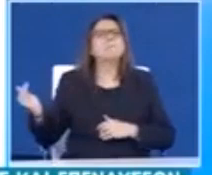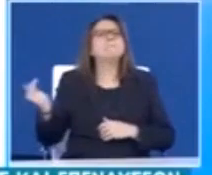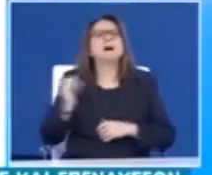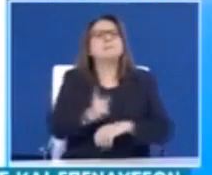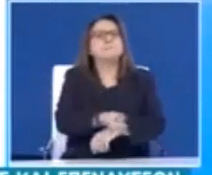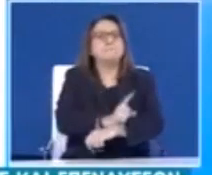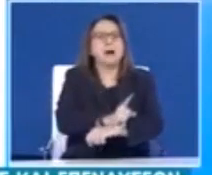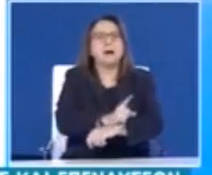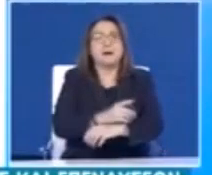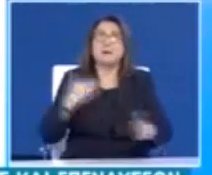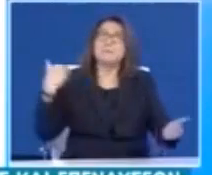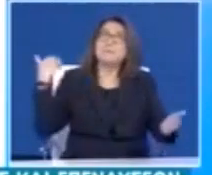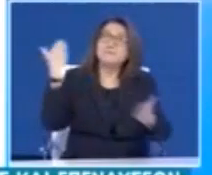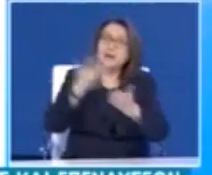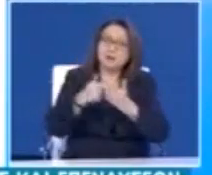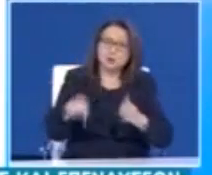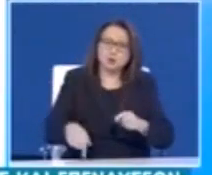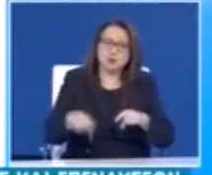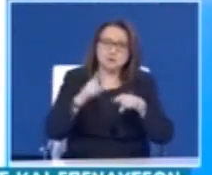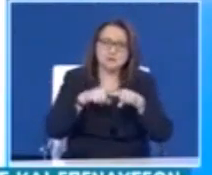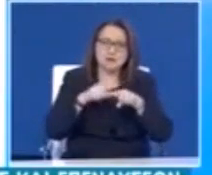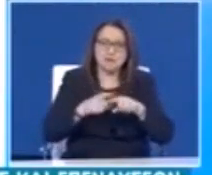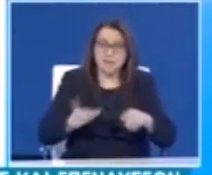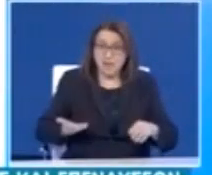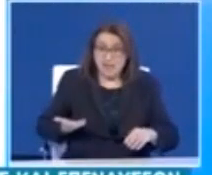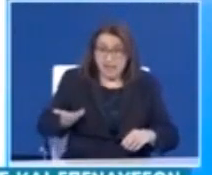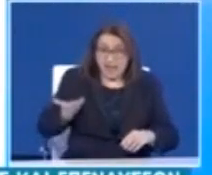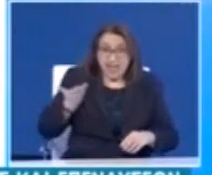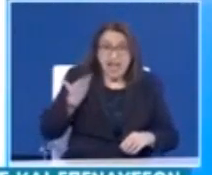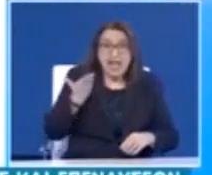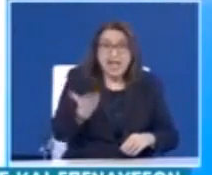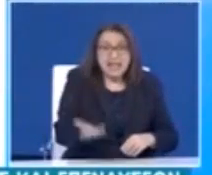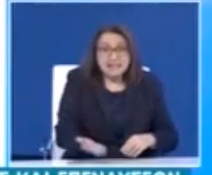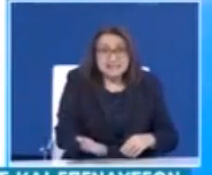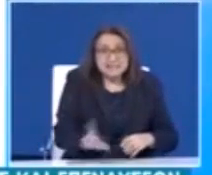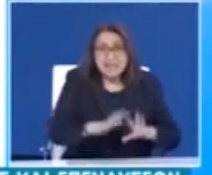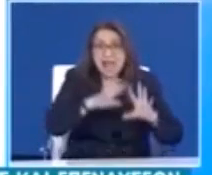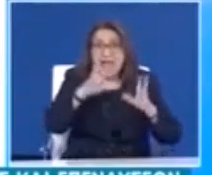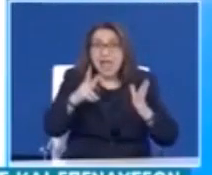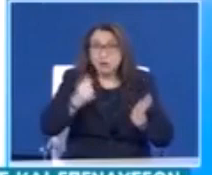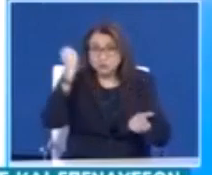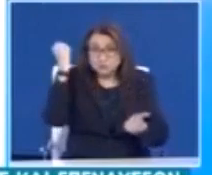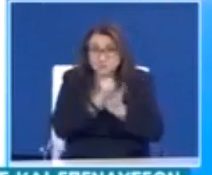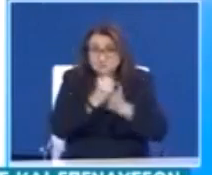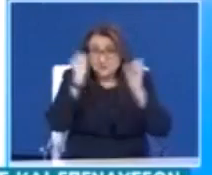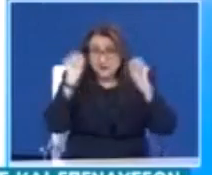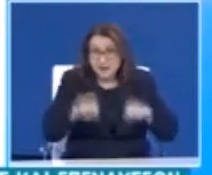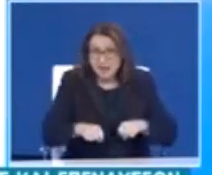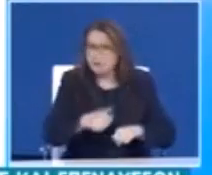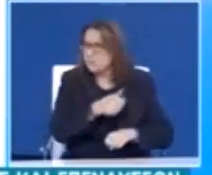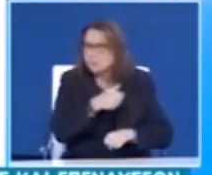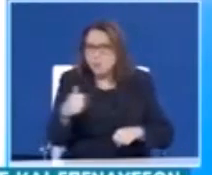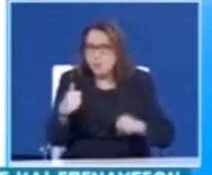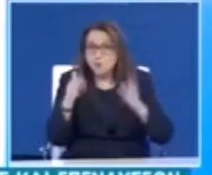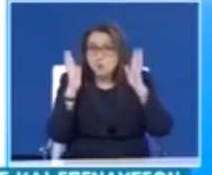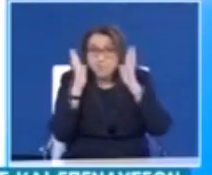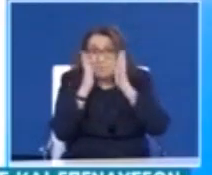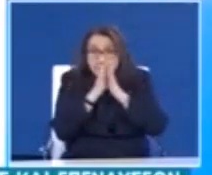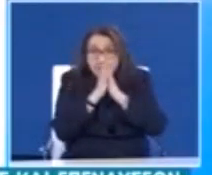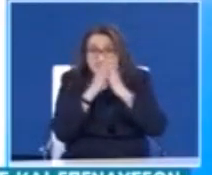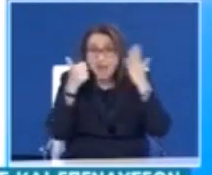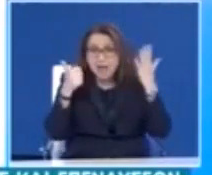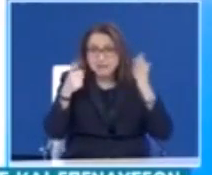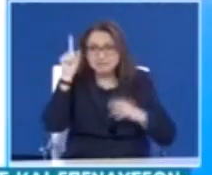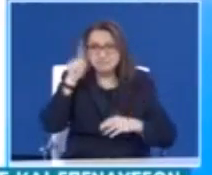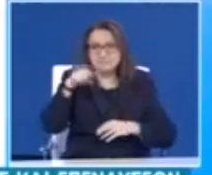ελληνικό κράτος. Από την υποβολή της αίτησης μέχρι την ολοκλήρωση της διαδικασίας χρειάστηκαν μόλις 16 μέρες, όταν κατά το παρελθόν για